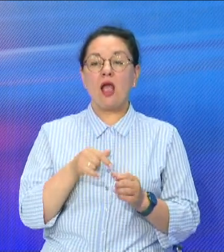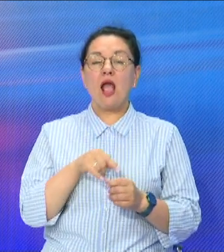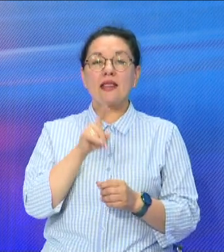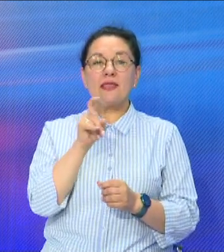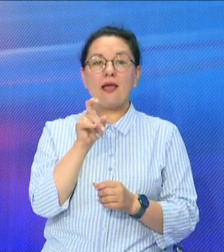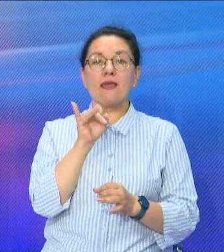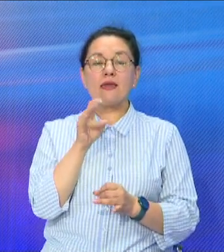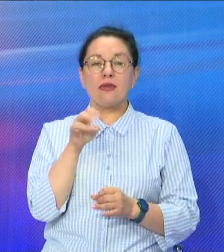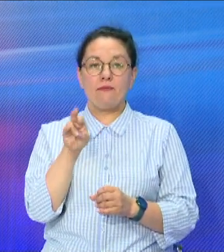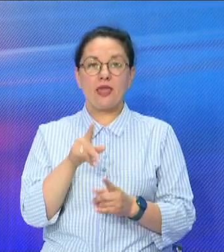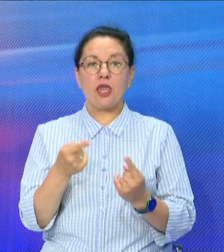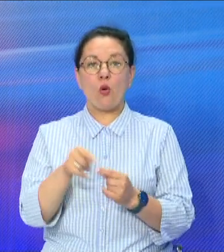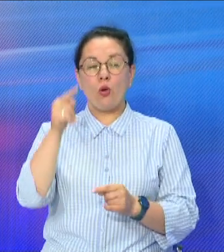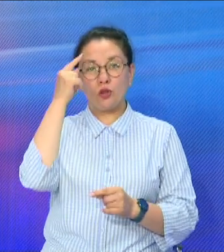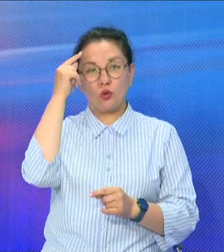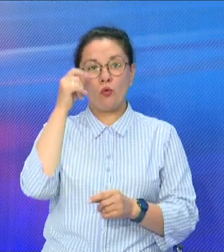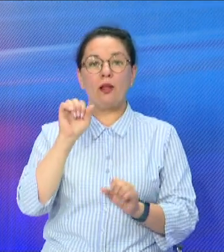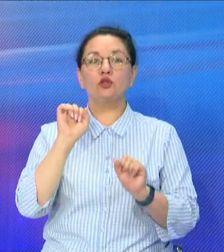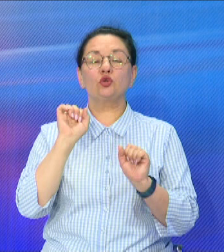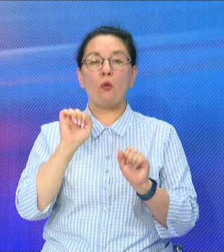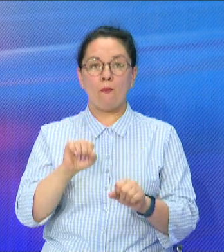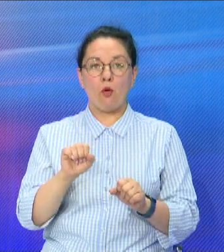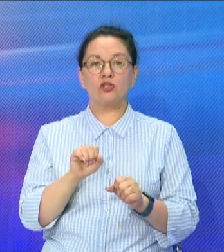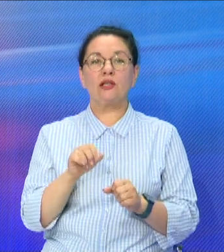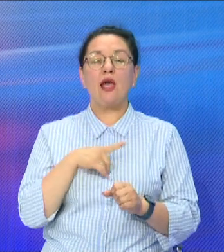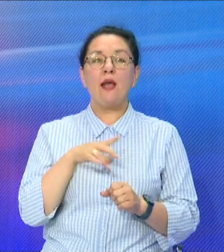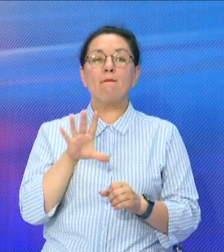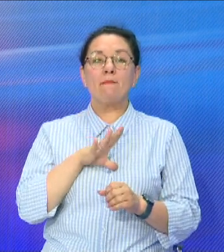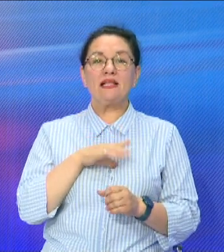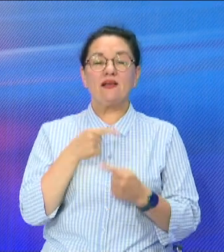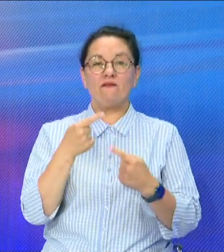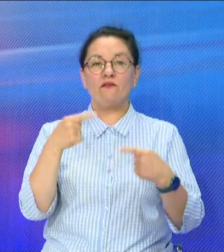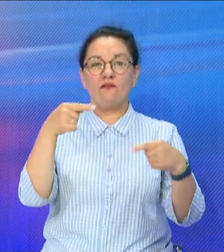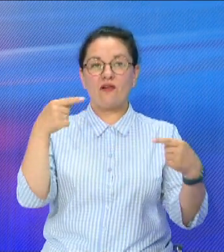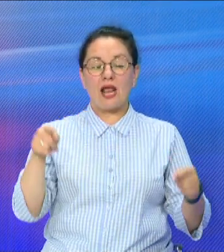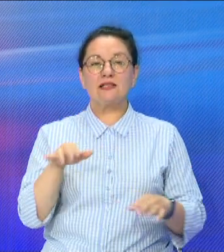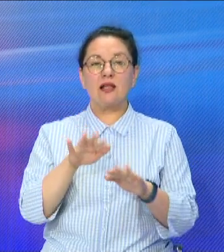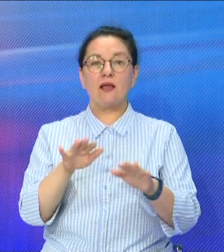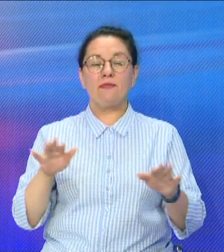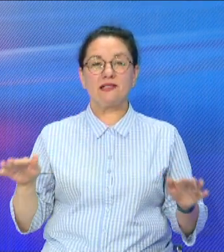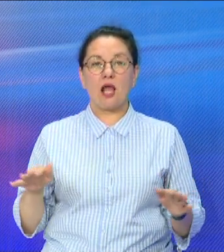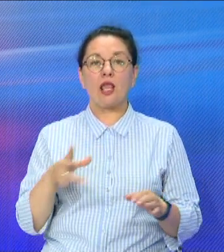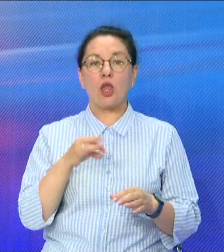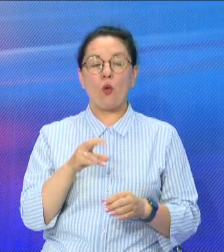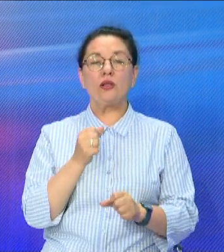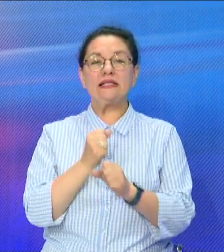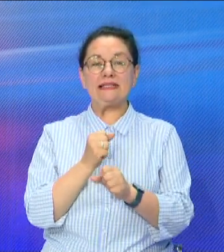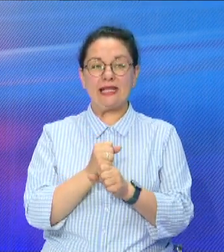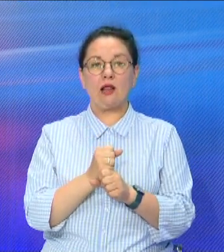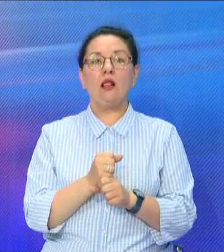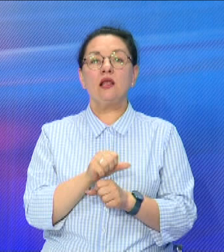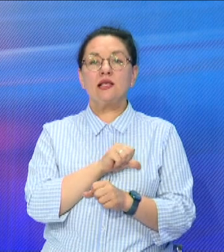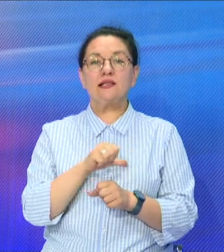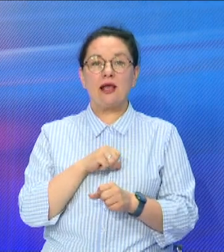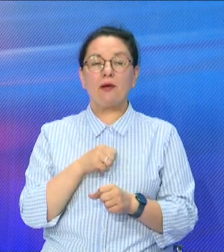хоть не химии и он думал что можно kirova цаво мессы позволения воли домой и выращу наложить на себя руки правильно день участкового